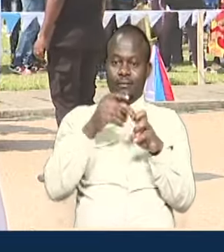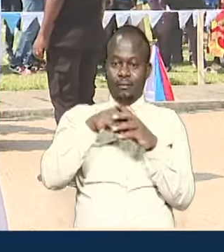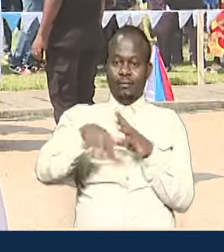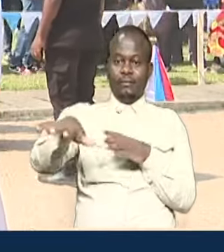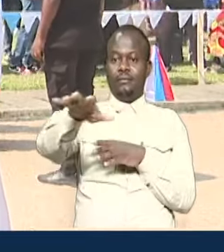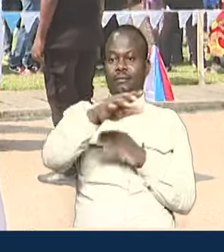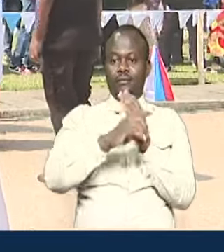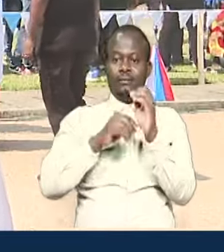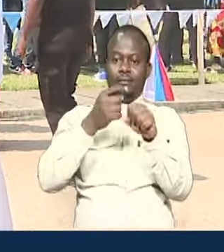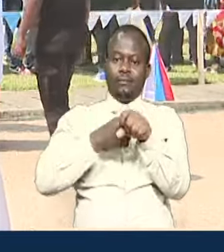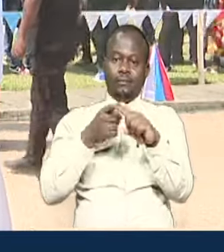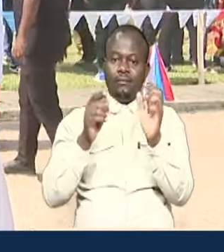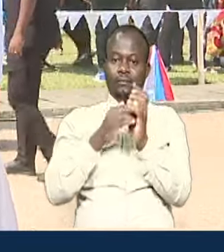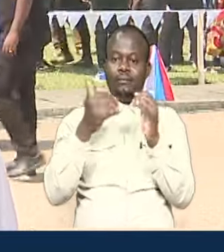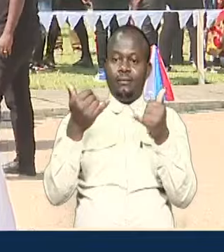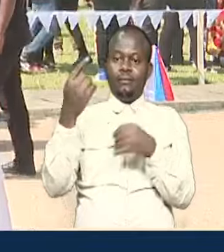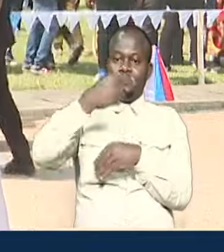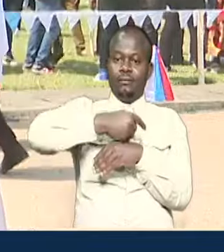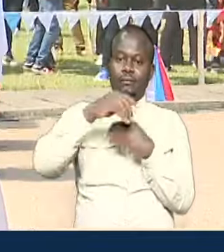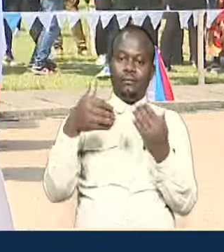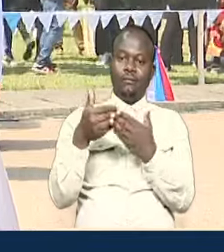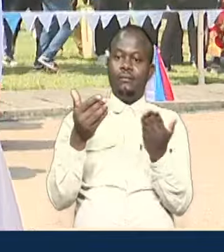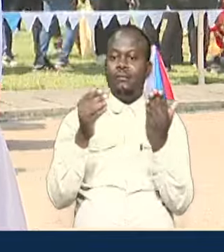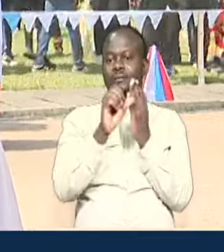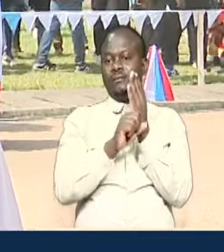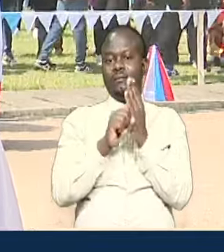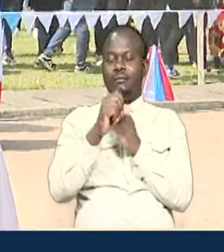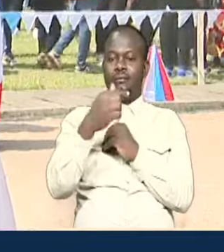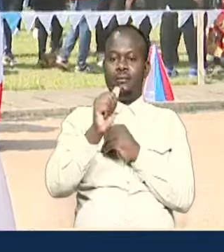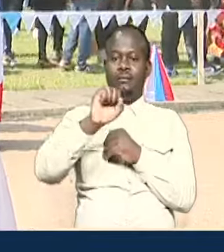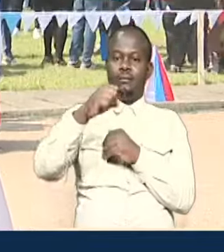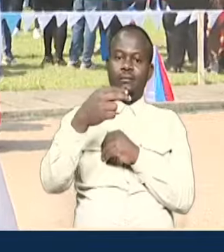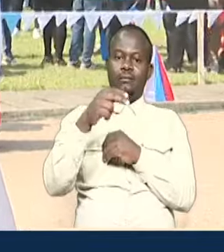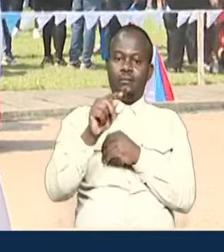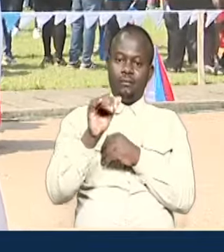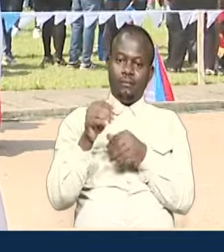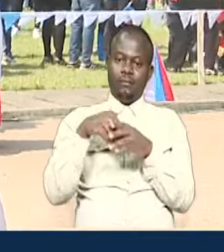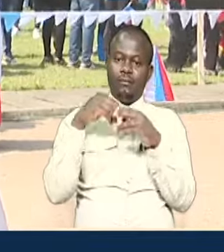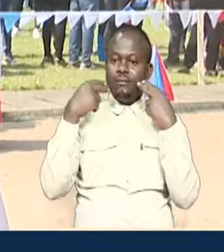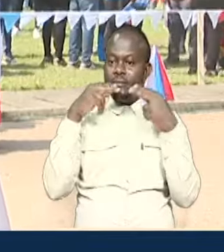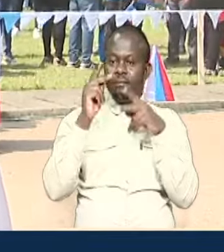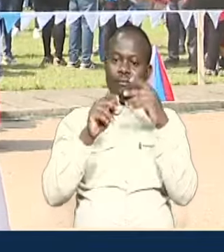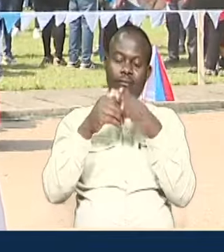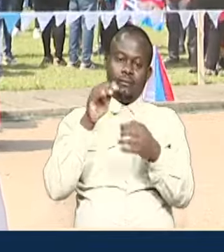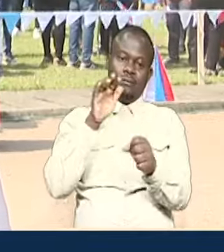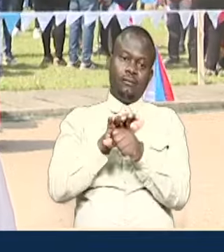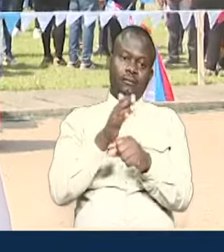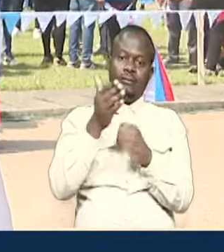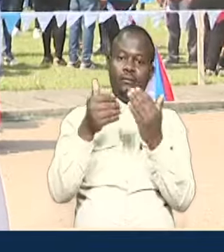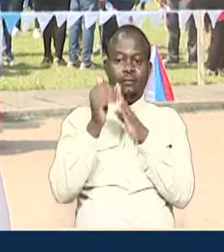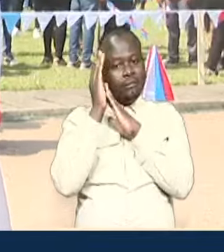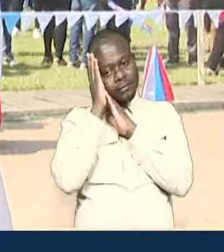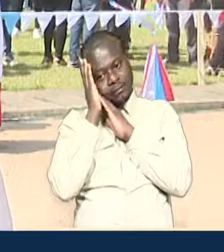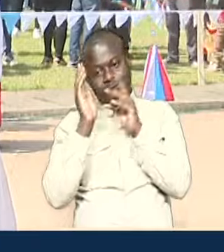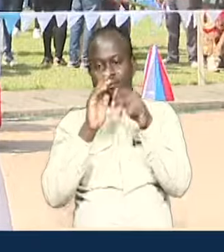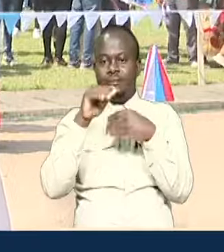karere ka Musanze. Ariko uyu munsi mu murenge wa Gashaki hari amahoteli abakerarugendo nimwe bari kurara. Umuntu